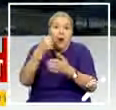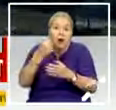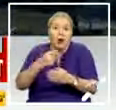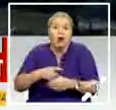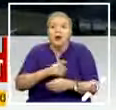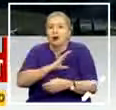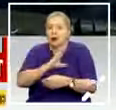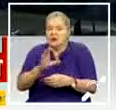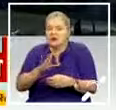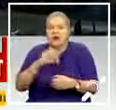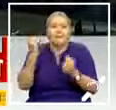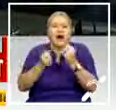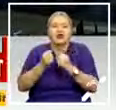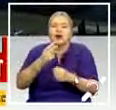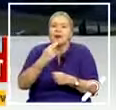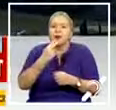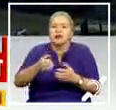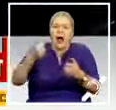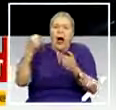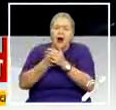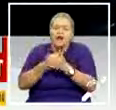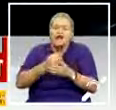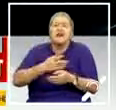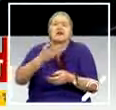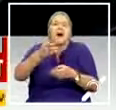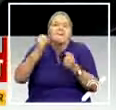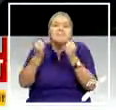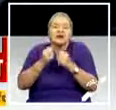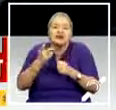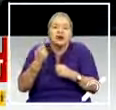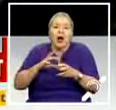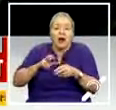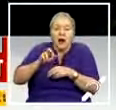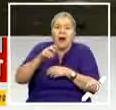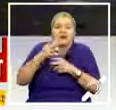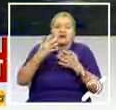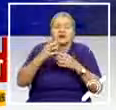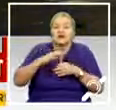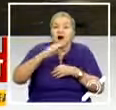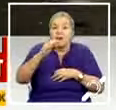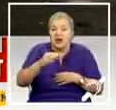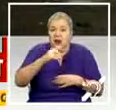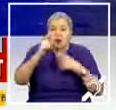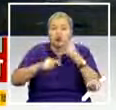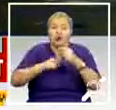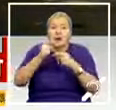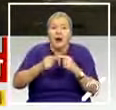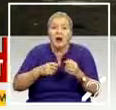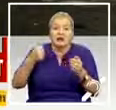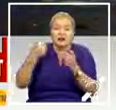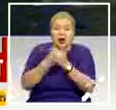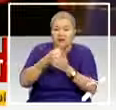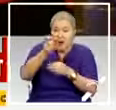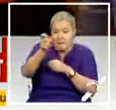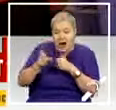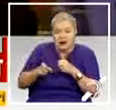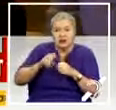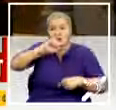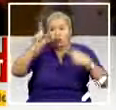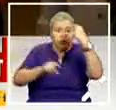violent autospeciar a lovit în plină autoturismul care a mai mers câțiva metri după care a lovit bordura și s a